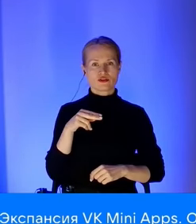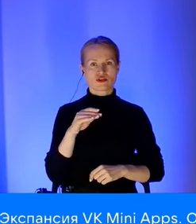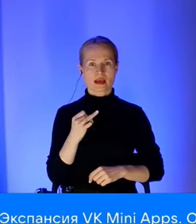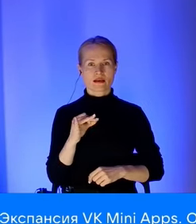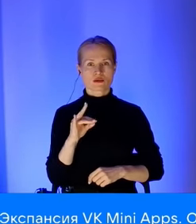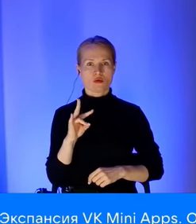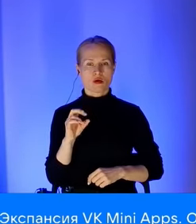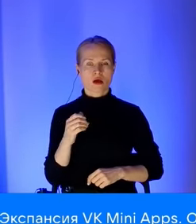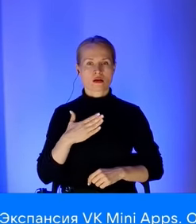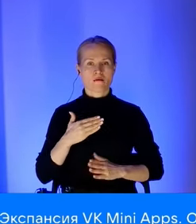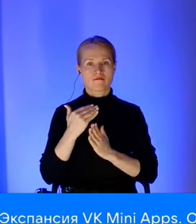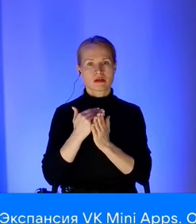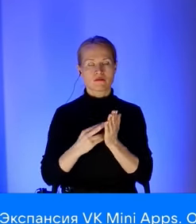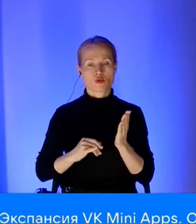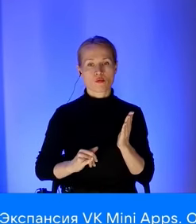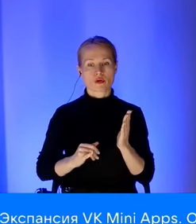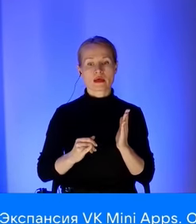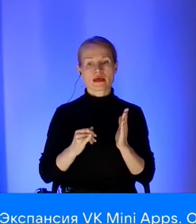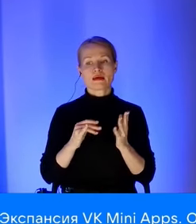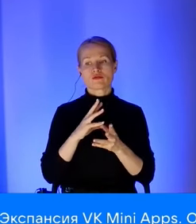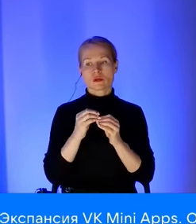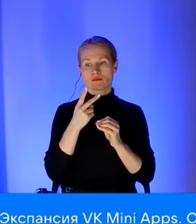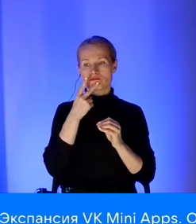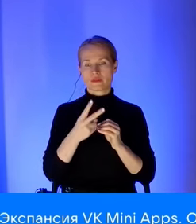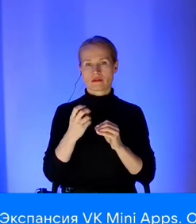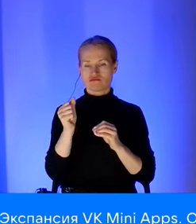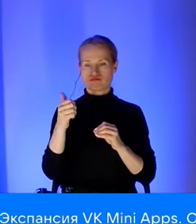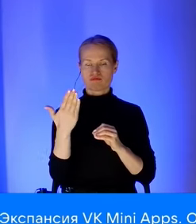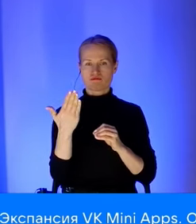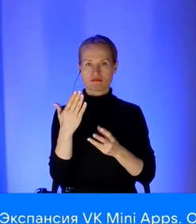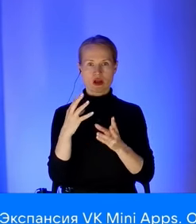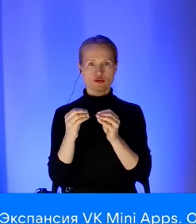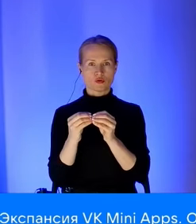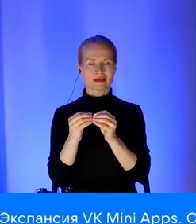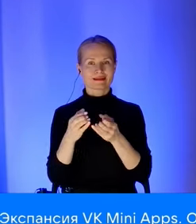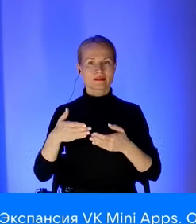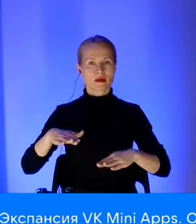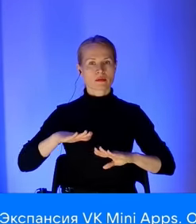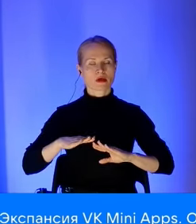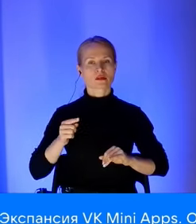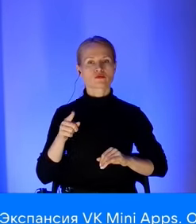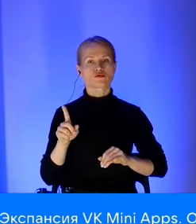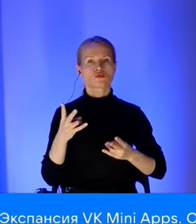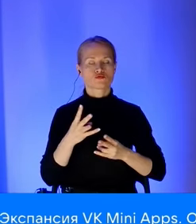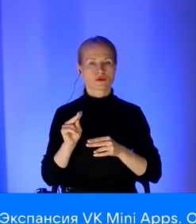После этого разработчик в системе видит примерно вот такой вот отчет с рекомендациями того, что ему